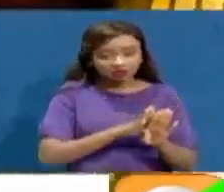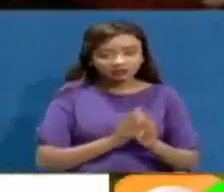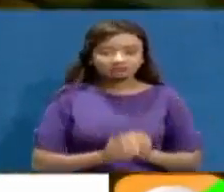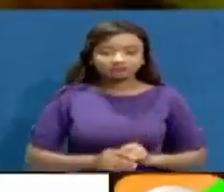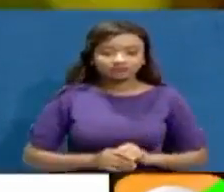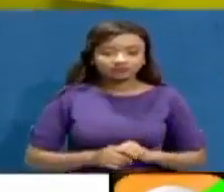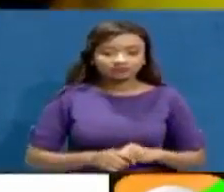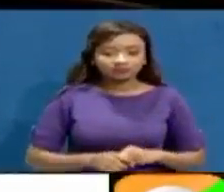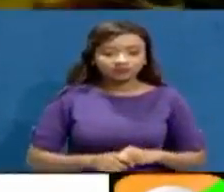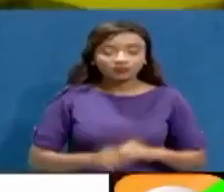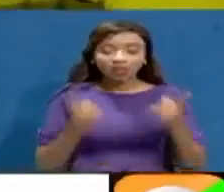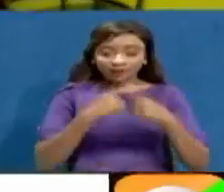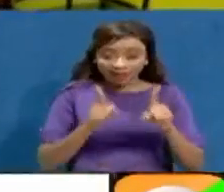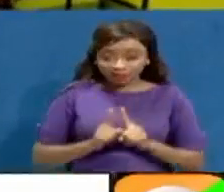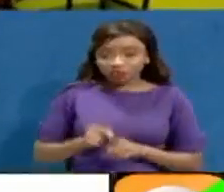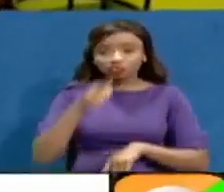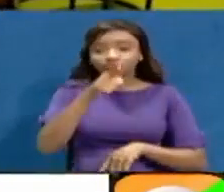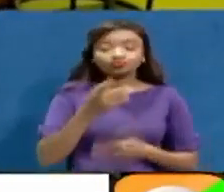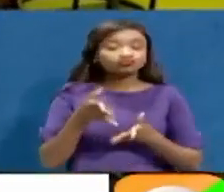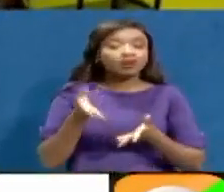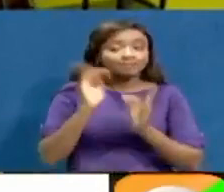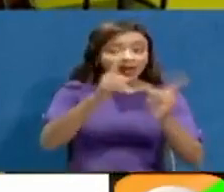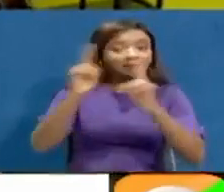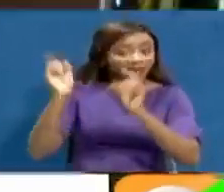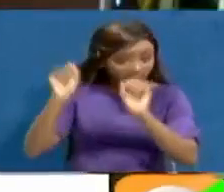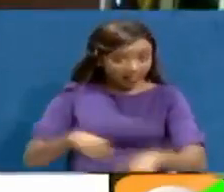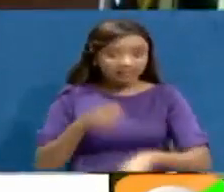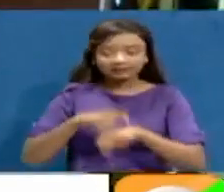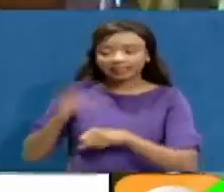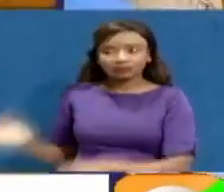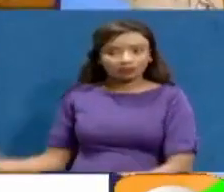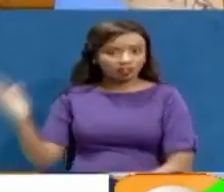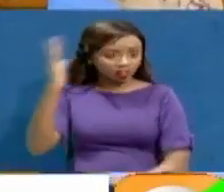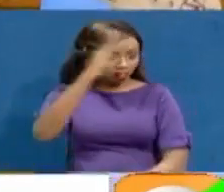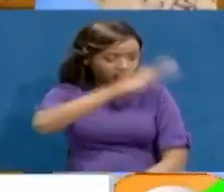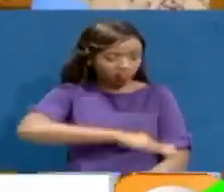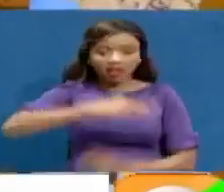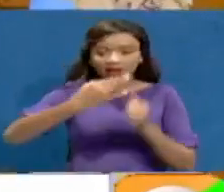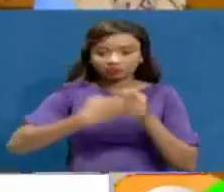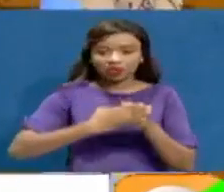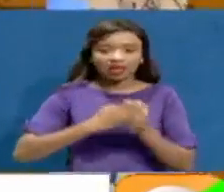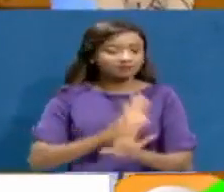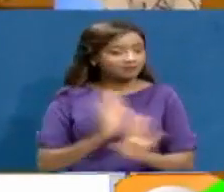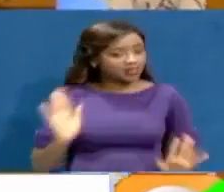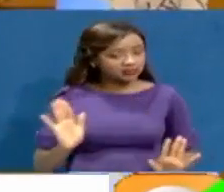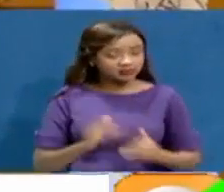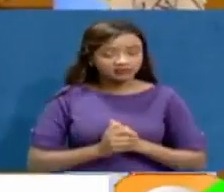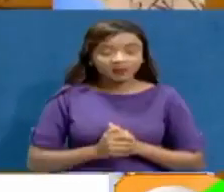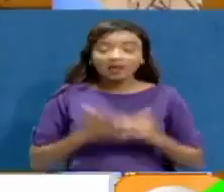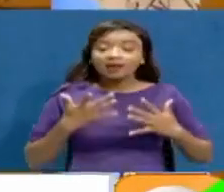1 jioni. Ila muda wa kafyu umeongezwa tena kwa kipindi cha siku 30. The maximum numbers of